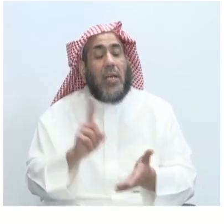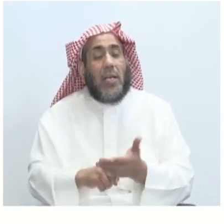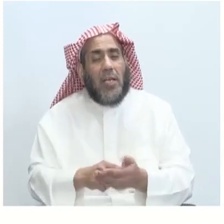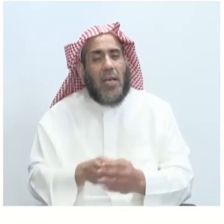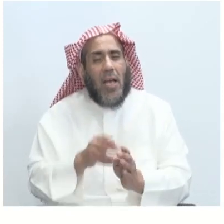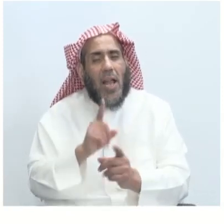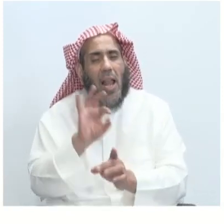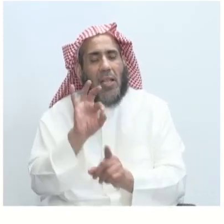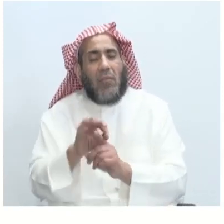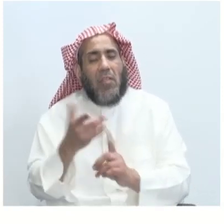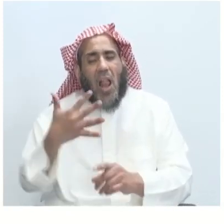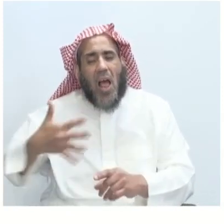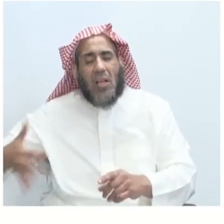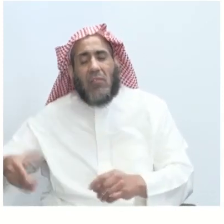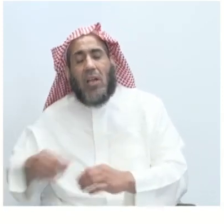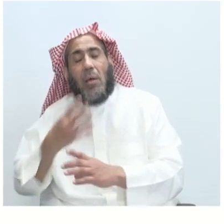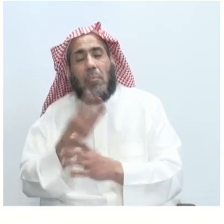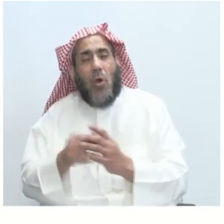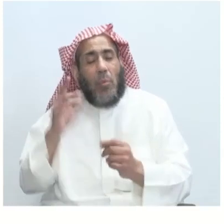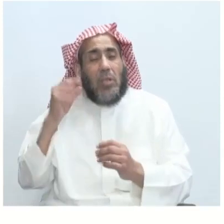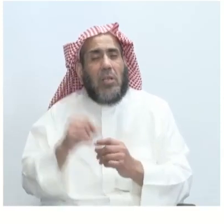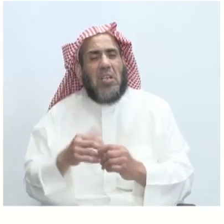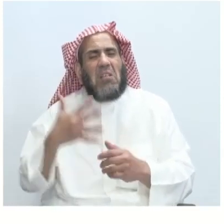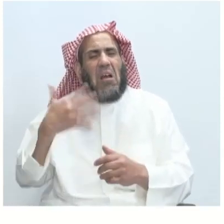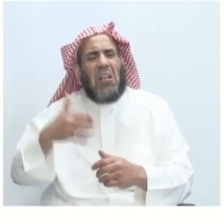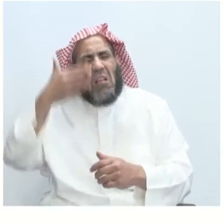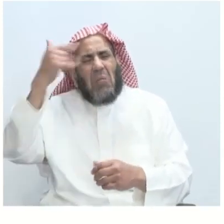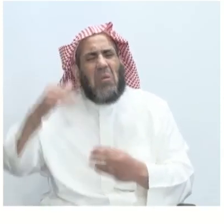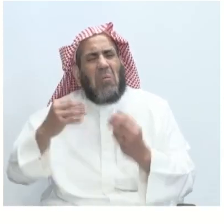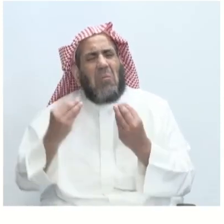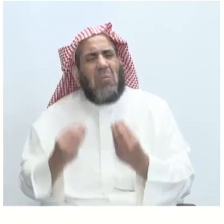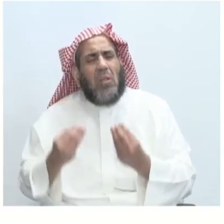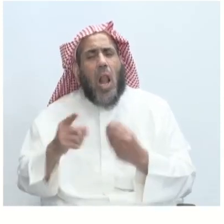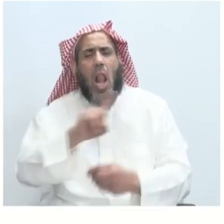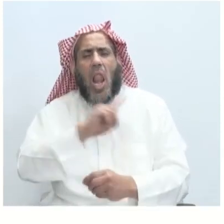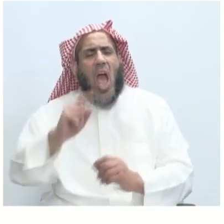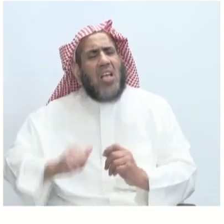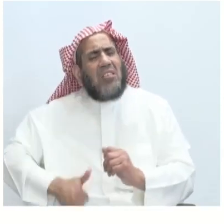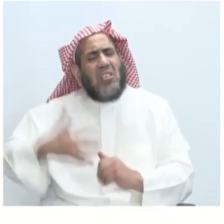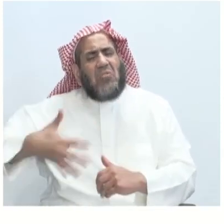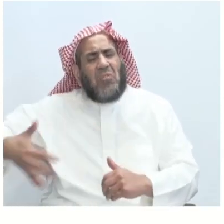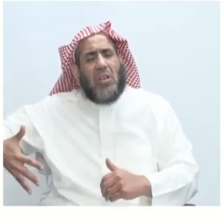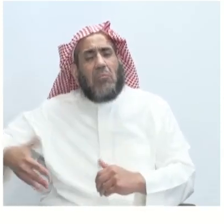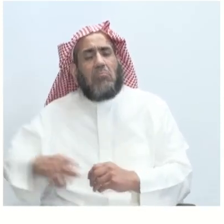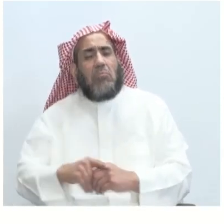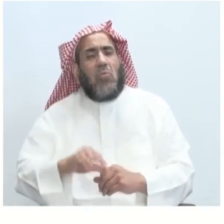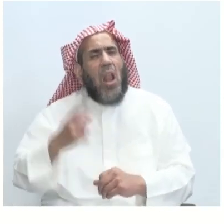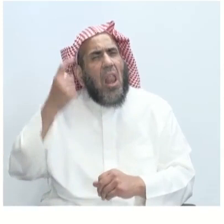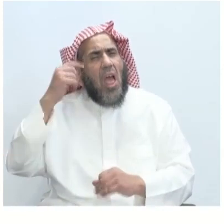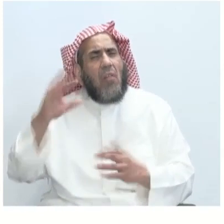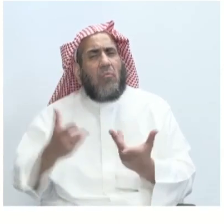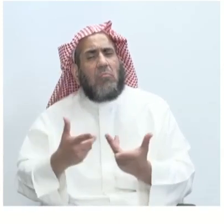ذكرنا ان الاطفال ابناء وبنات الطلاب لقله خبرتهم فانهم لا يستطيعون او لا